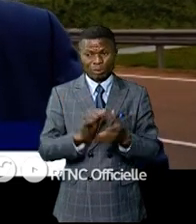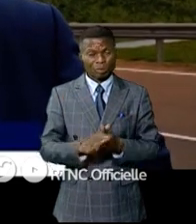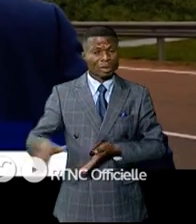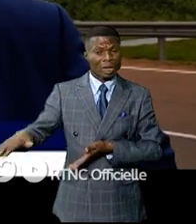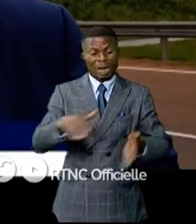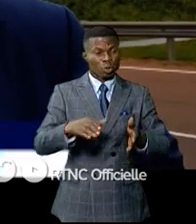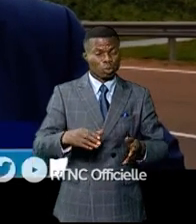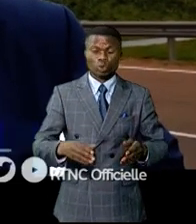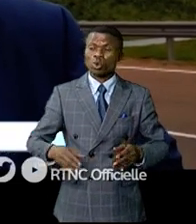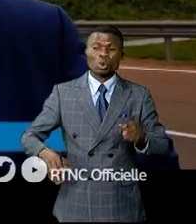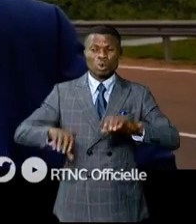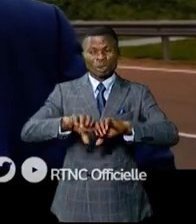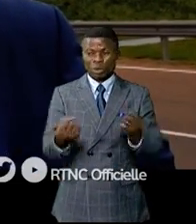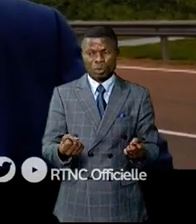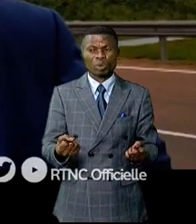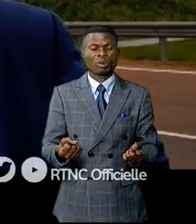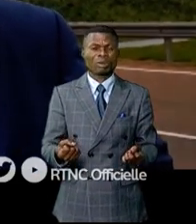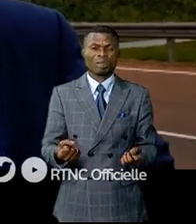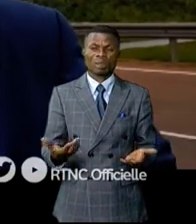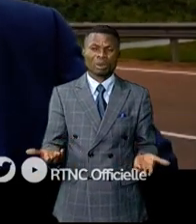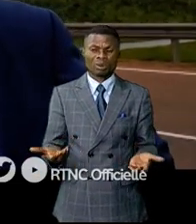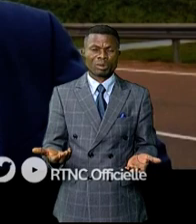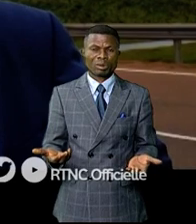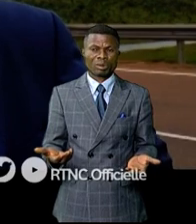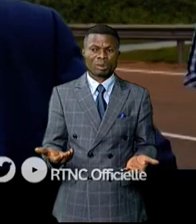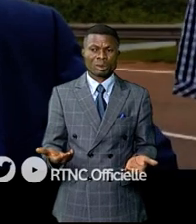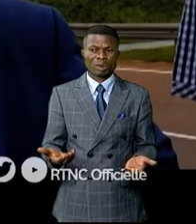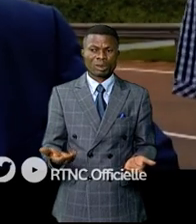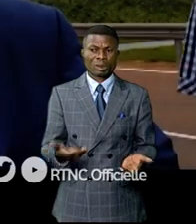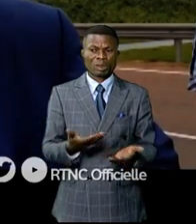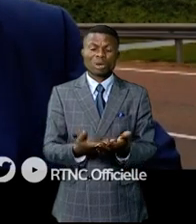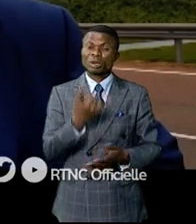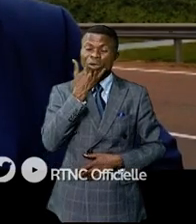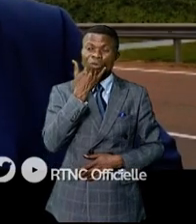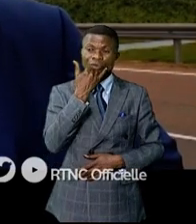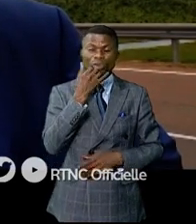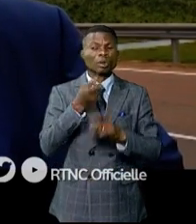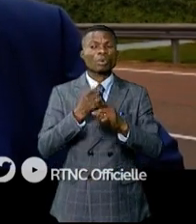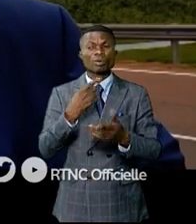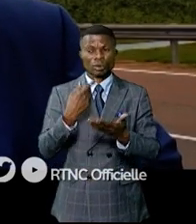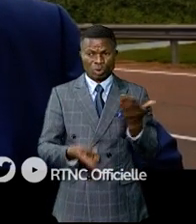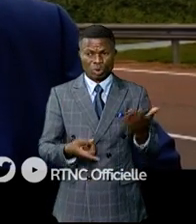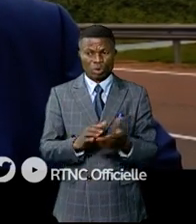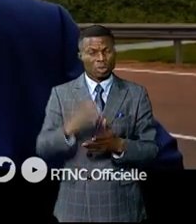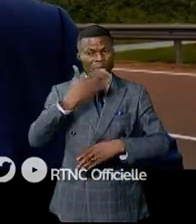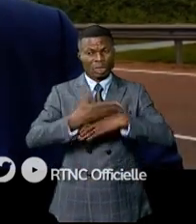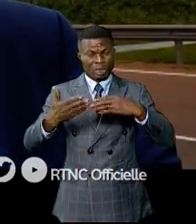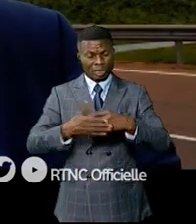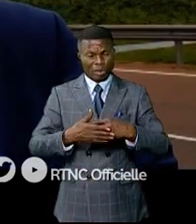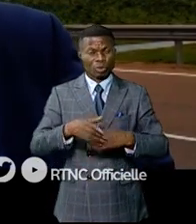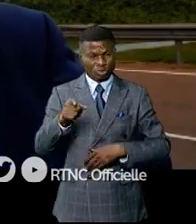couper ici. En fait, ce sont les défauts liés à la construction de